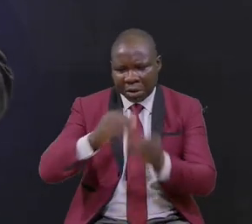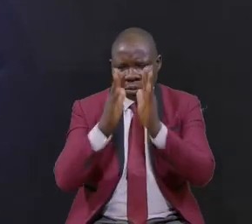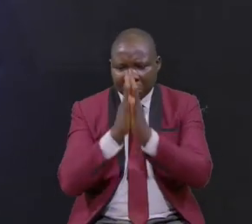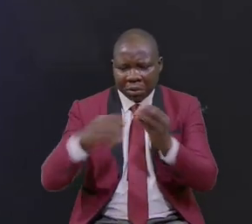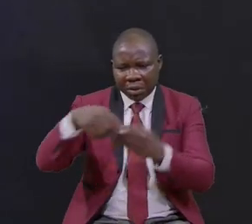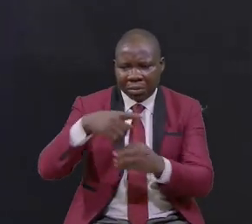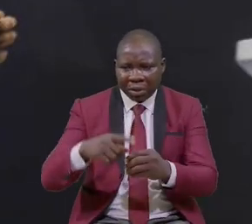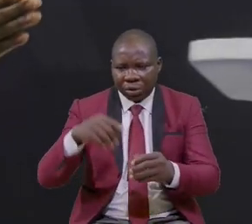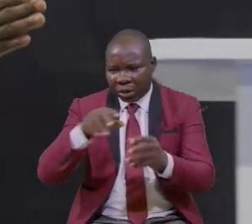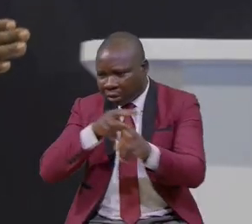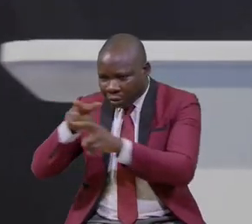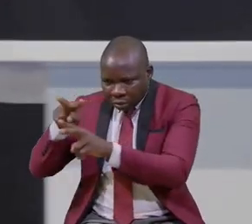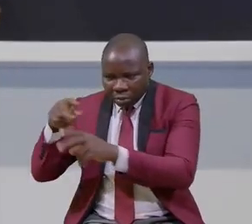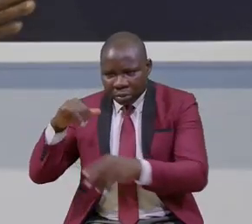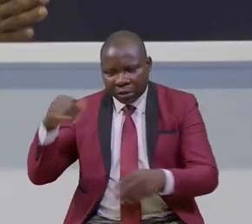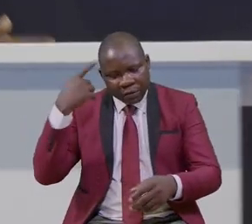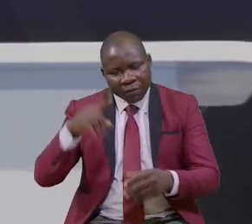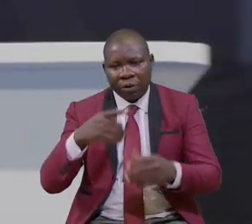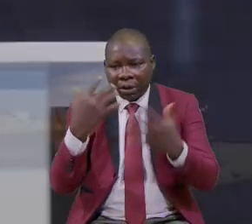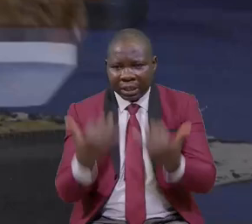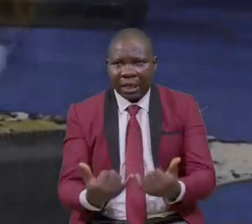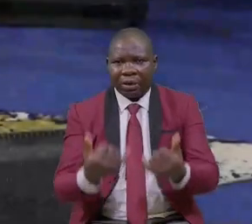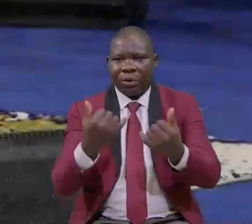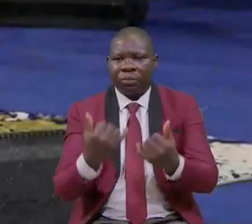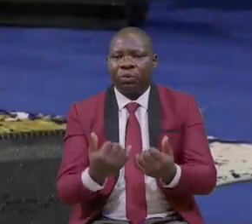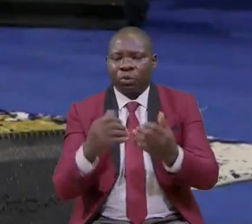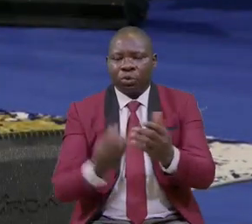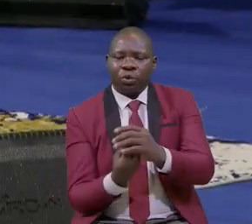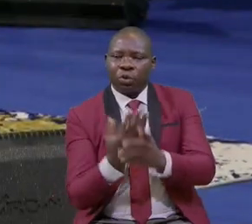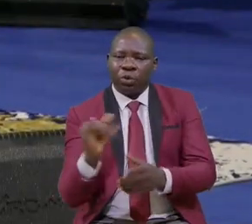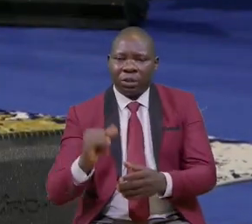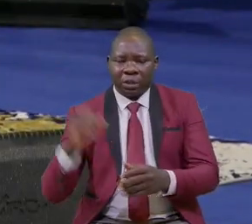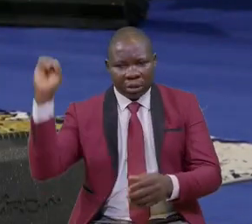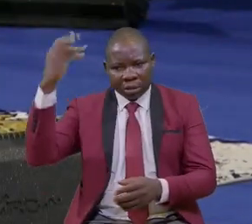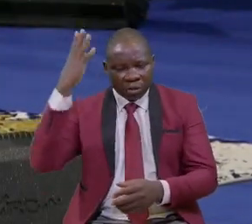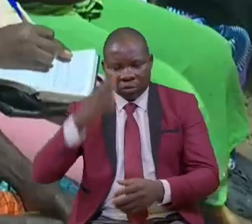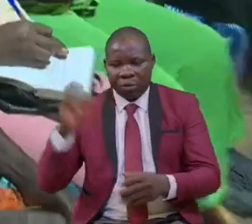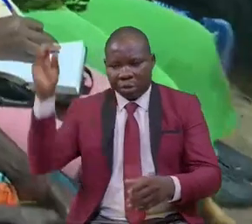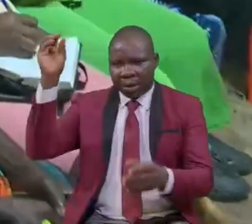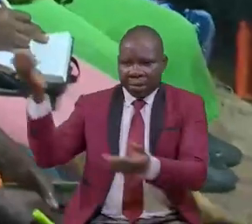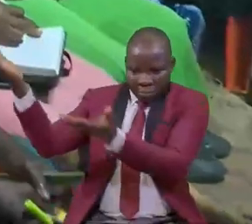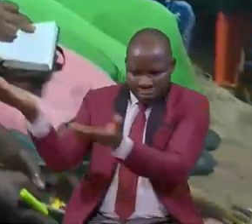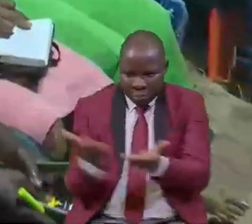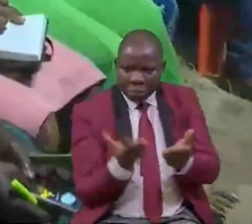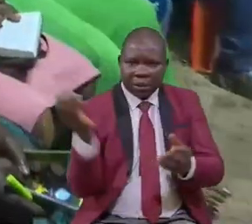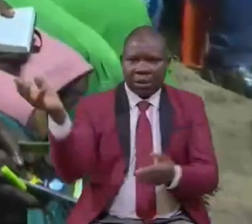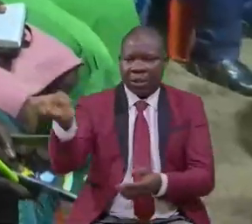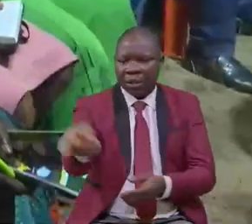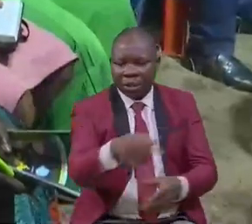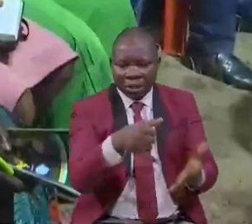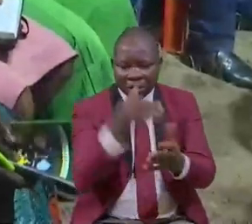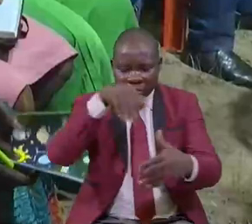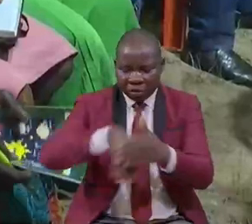choses que tu cherchais, maintenant, la grâce croissante sera déposée dans ta vie. Voyons ceci